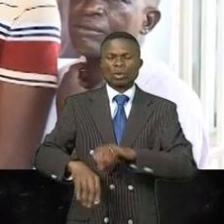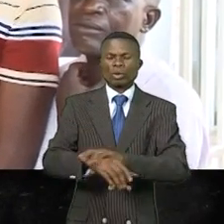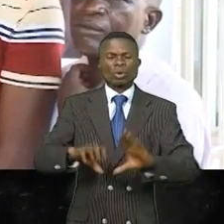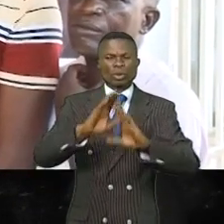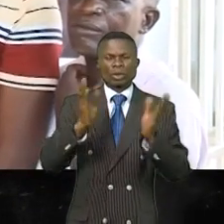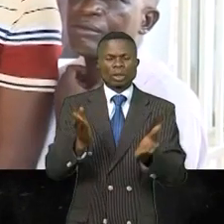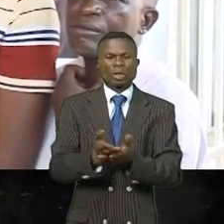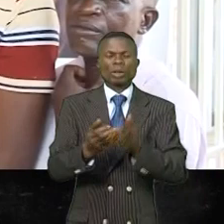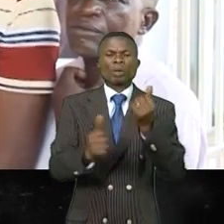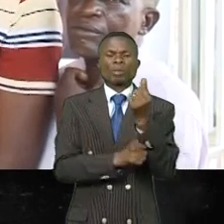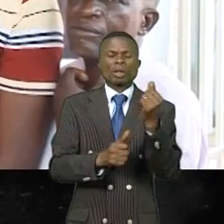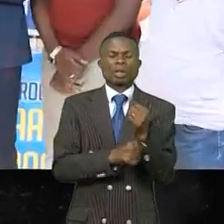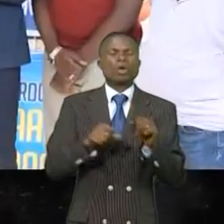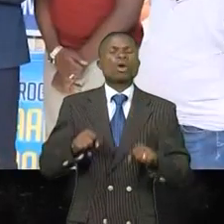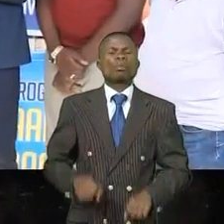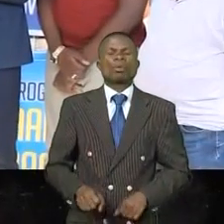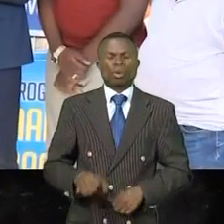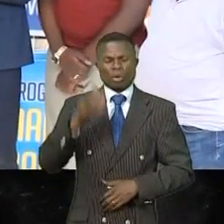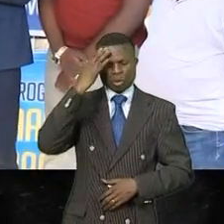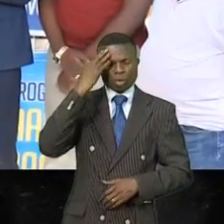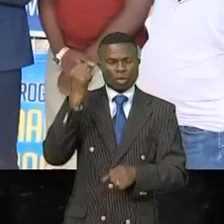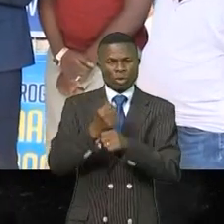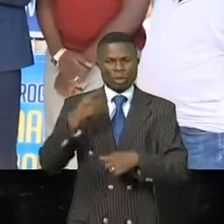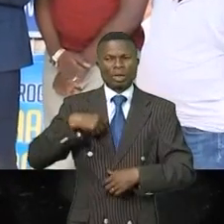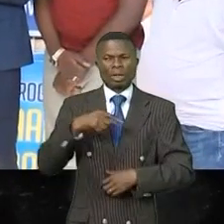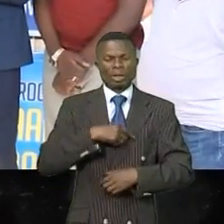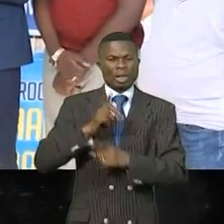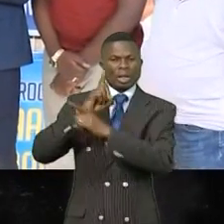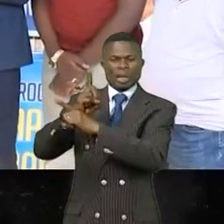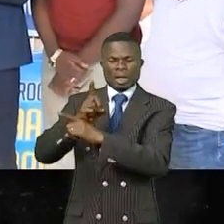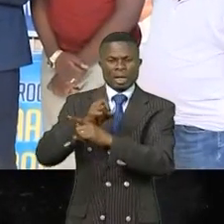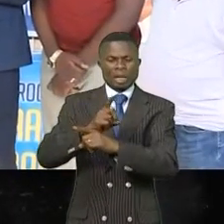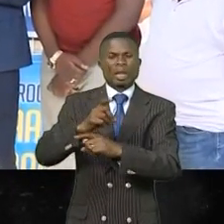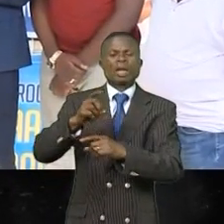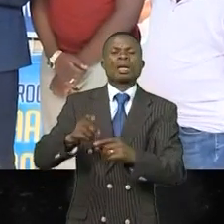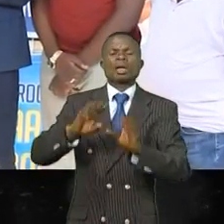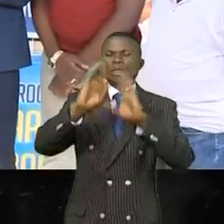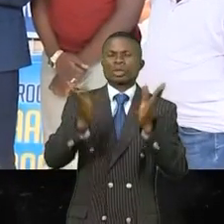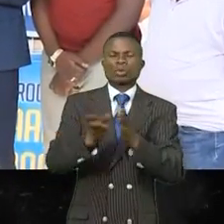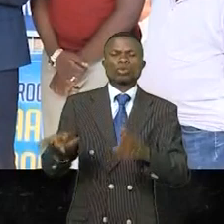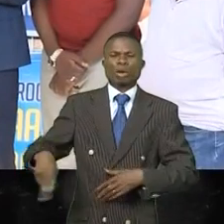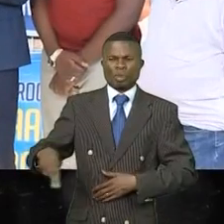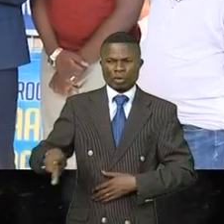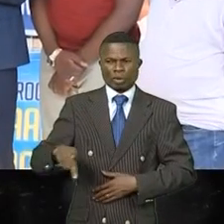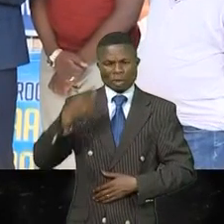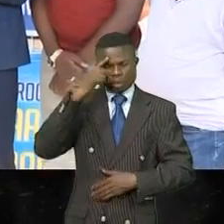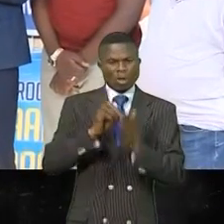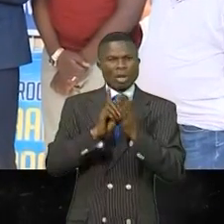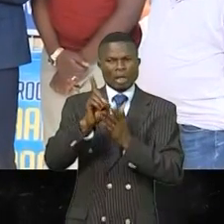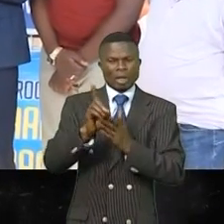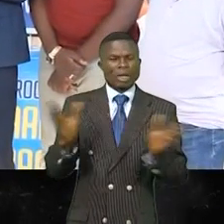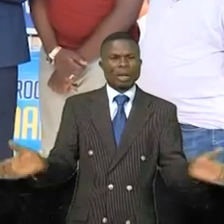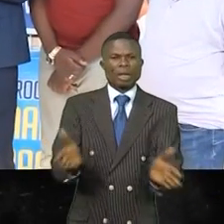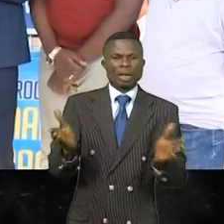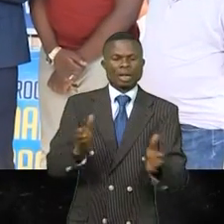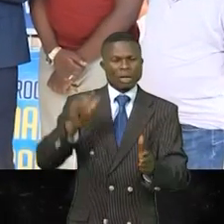la communauté, conscient de notre devoir de défendre l'intérêt général de notre province pour son développement, encourageant